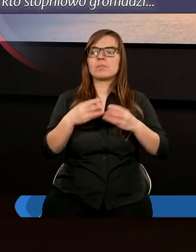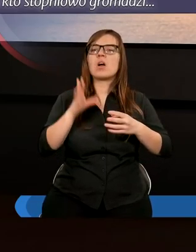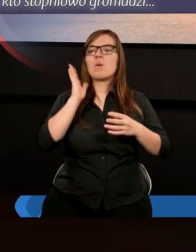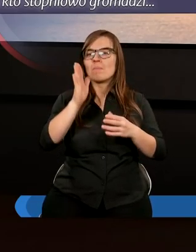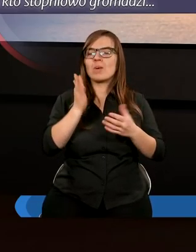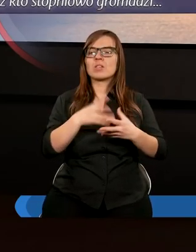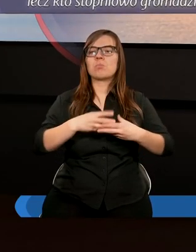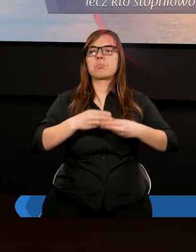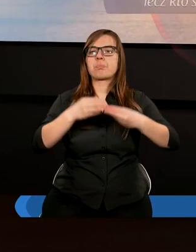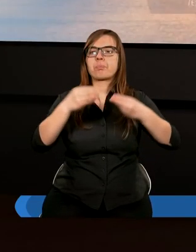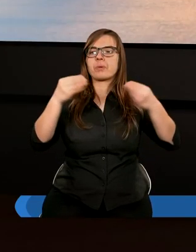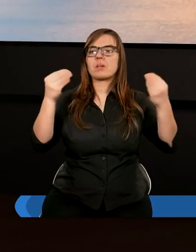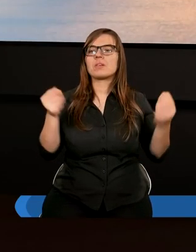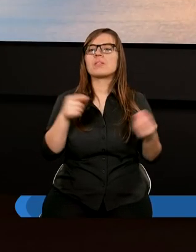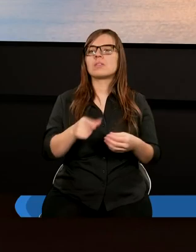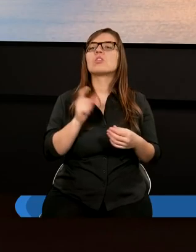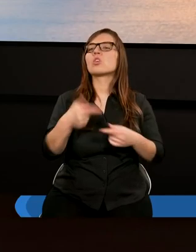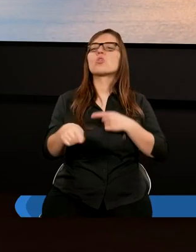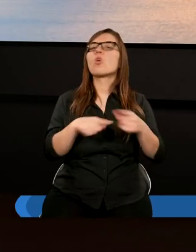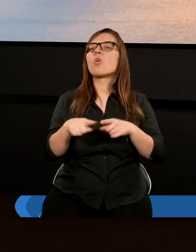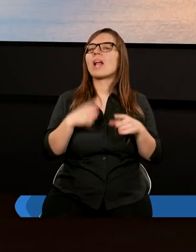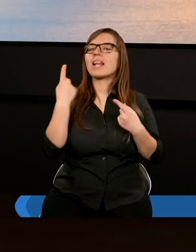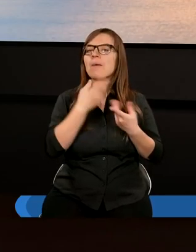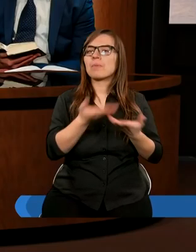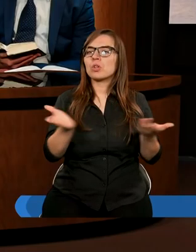pomnaża go. W praktyce co to oznacza?